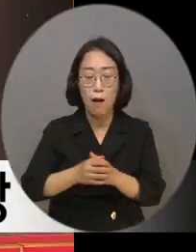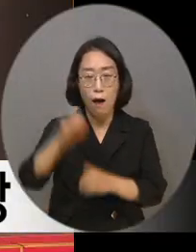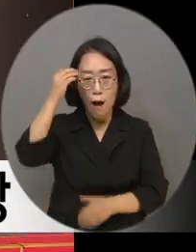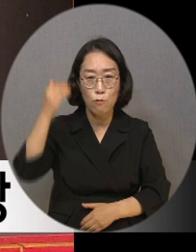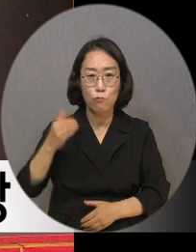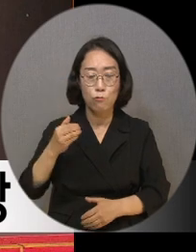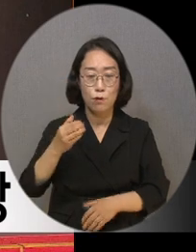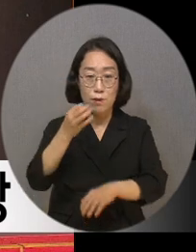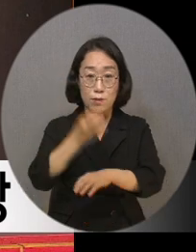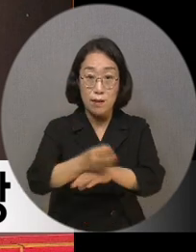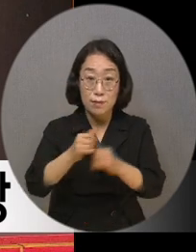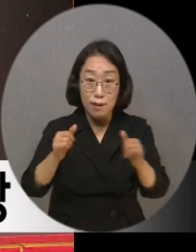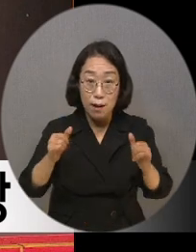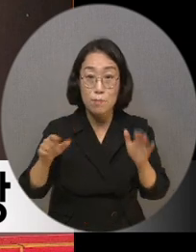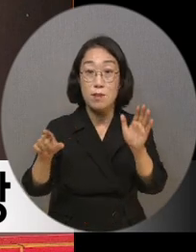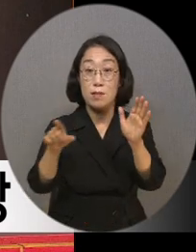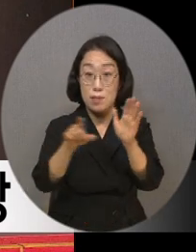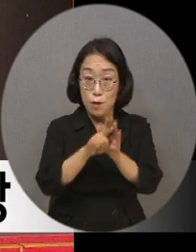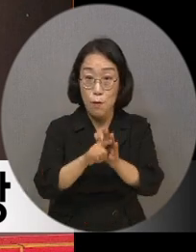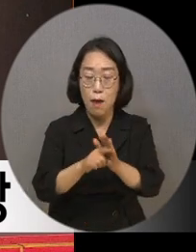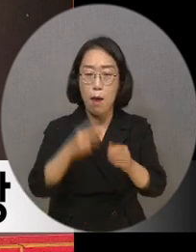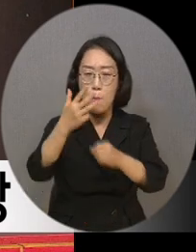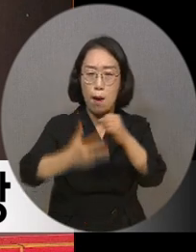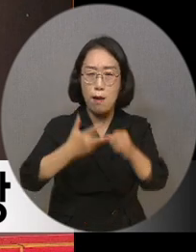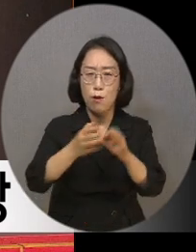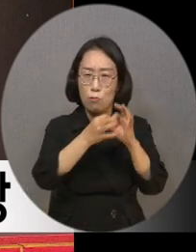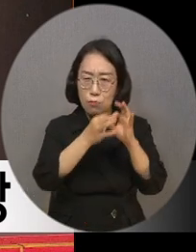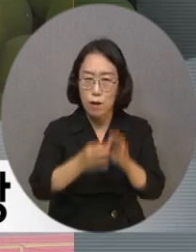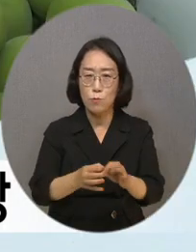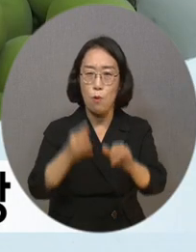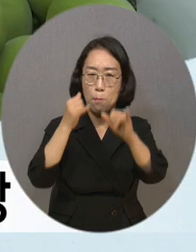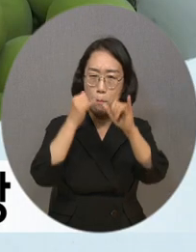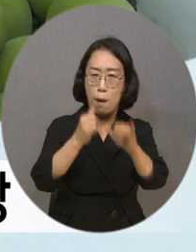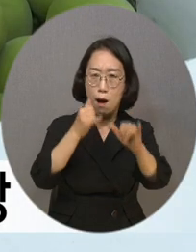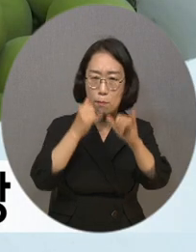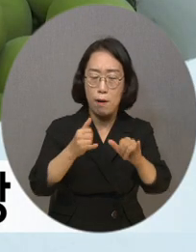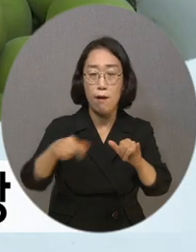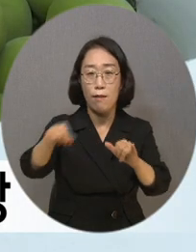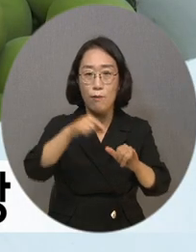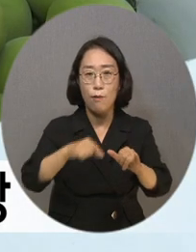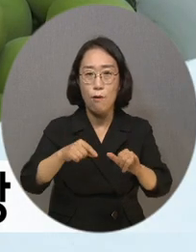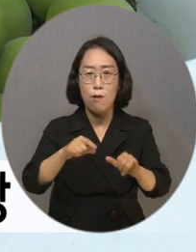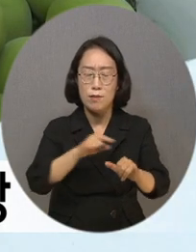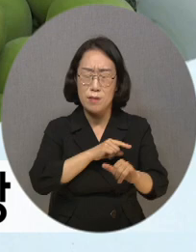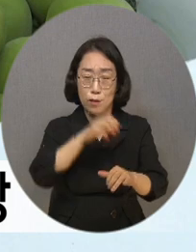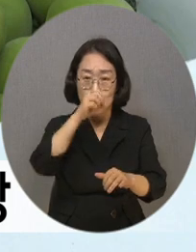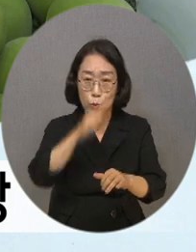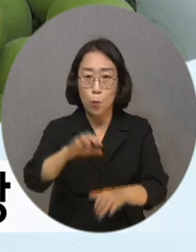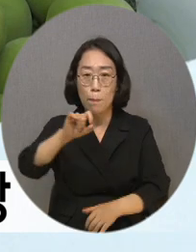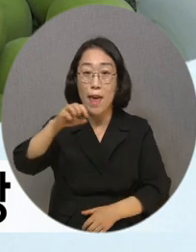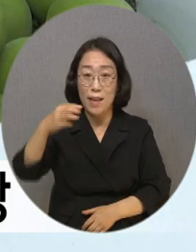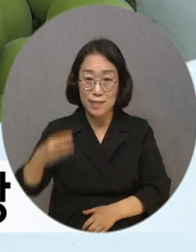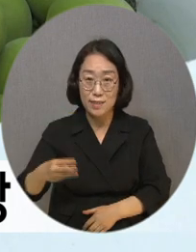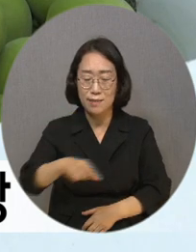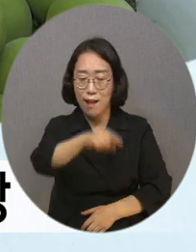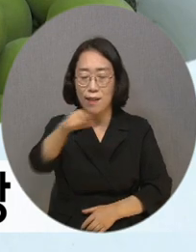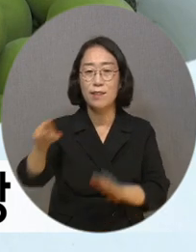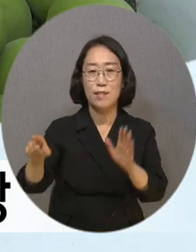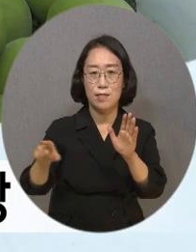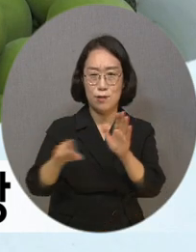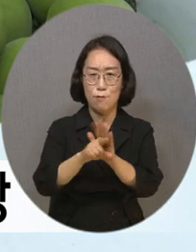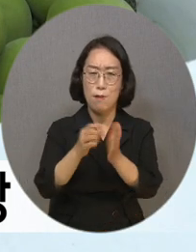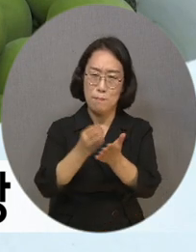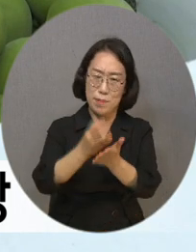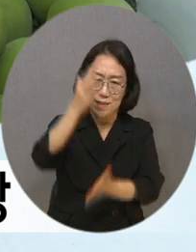대한민국 소비자 신뢰 브랜드 대상에 8년 연속 대상을 수상하는 등 대한민국 최고의 명품 매실로 신뢰와 가치를